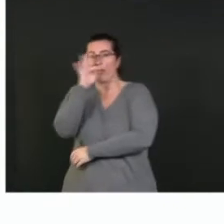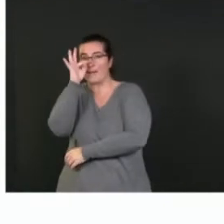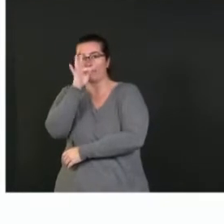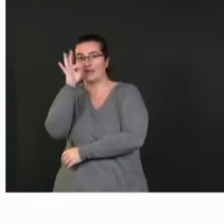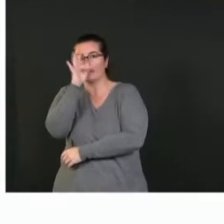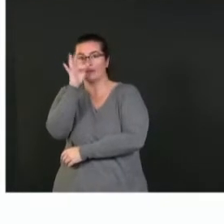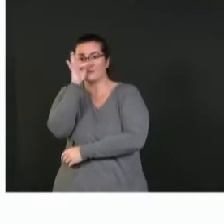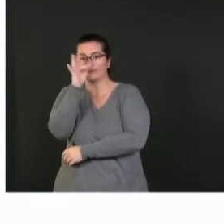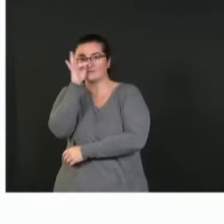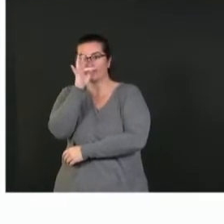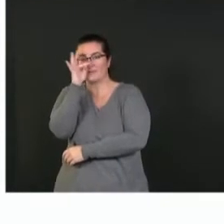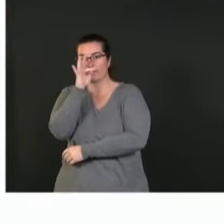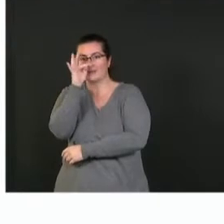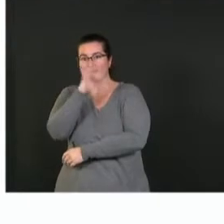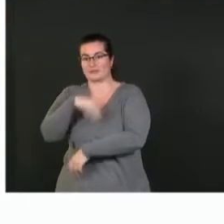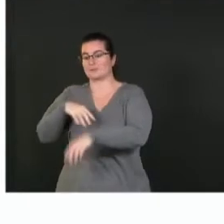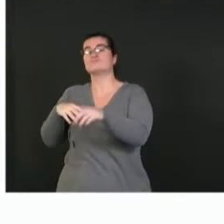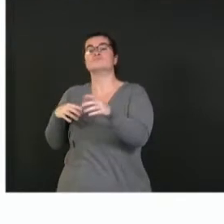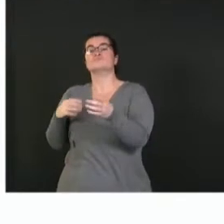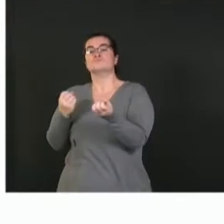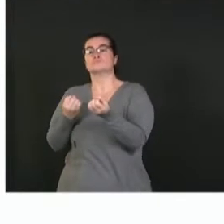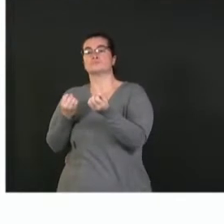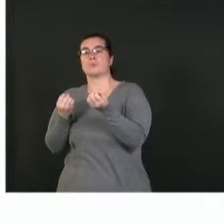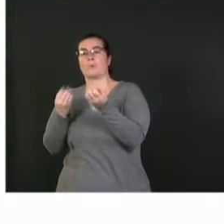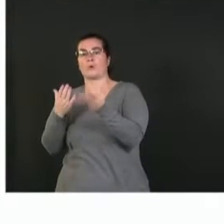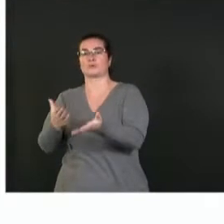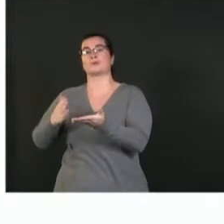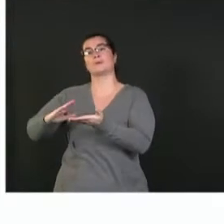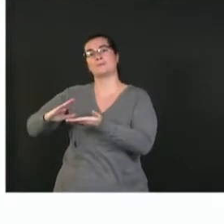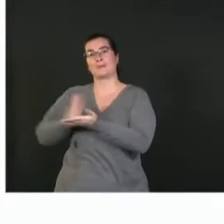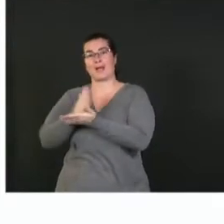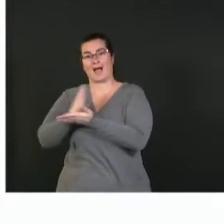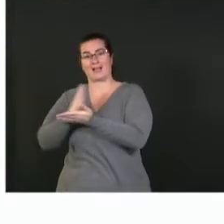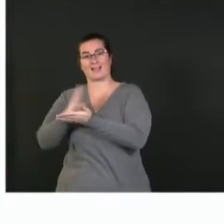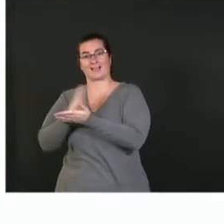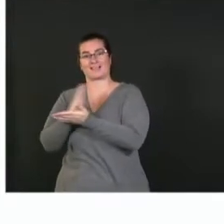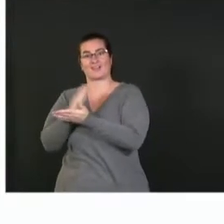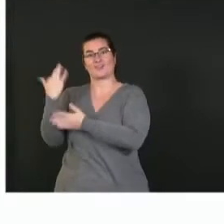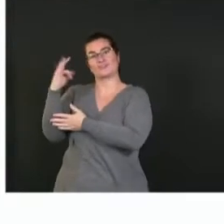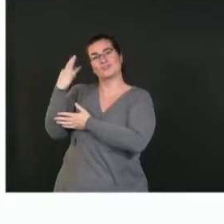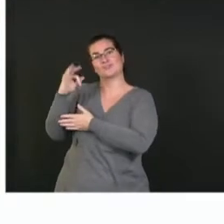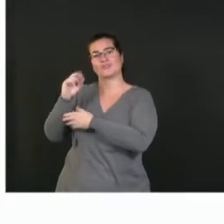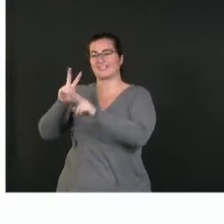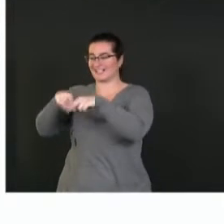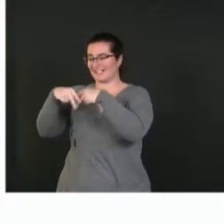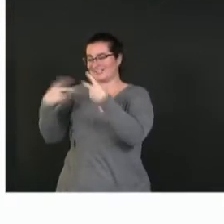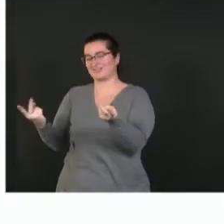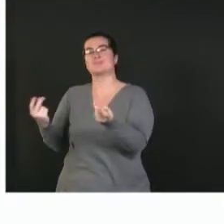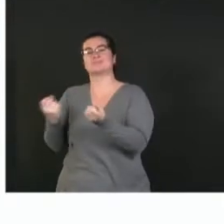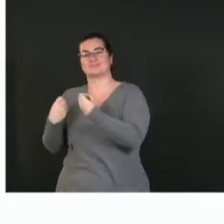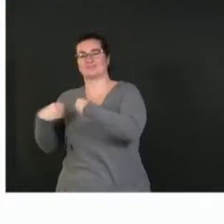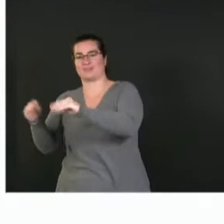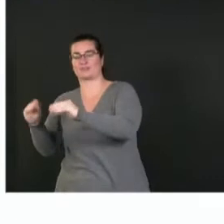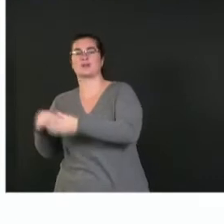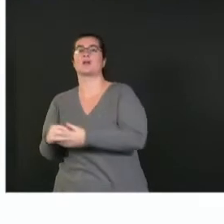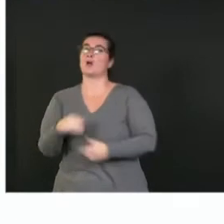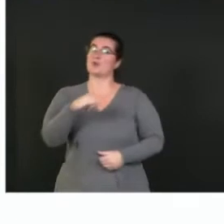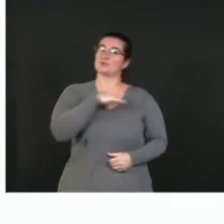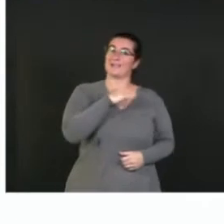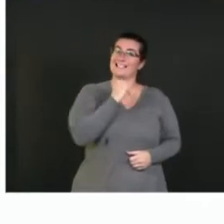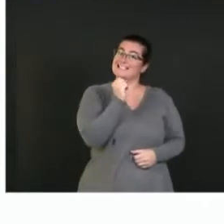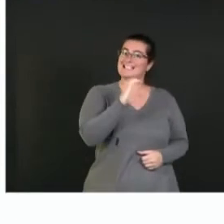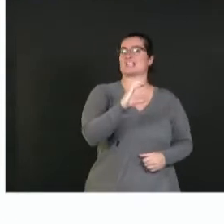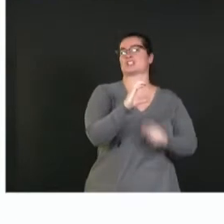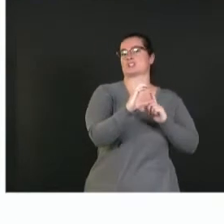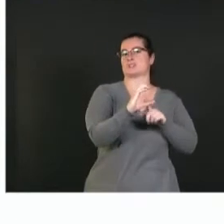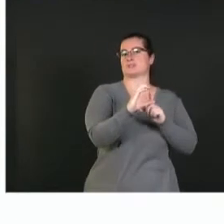serres, qui est là pour préparer ce qui va être vendu, des toilettes sèches. Et si vous entrez dans ces toilettes sèches, vous verrez qu'aujourd'hui, les toilettes